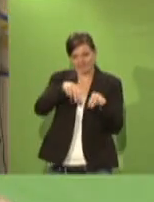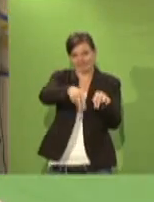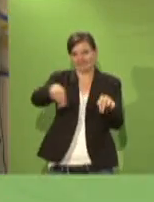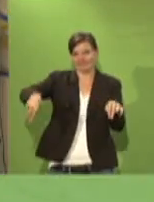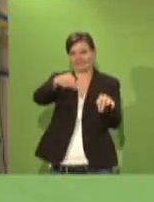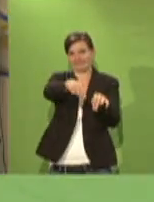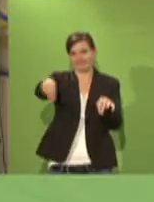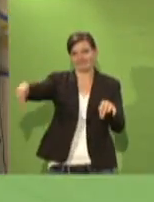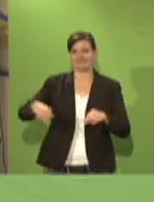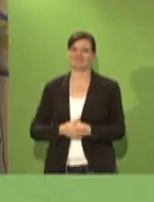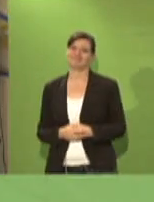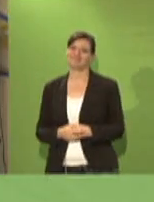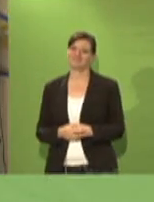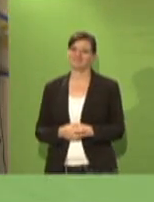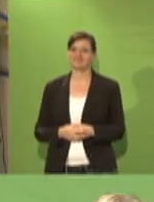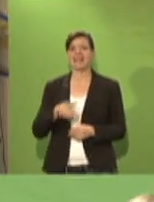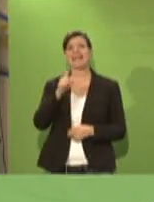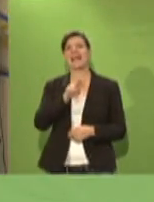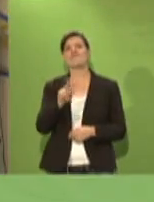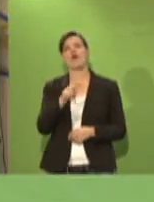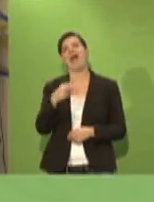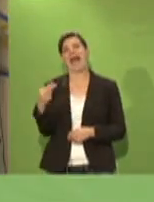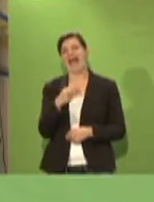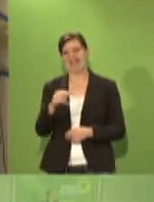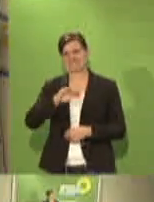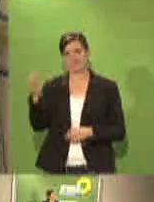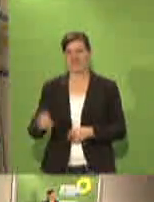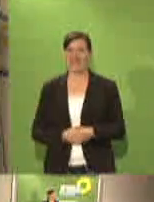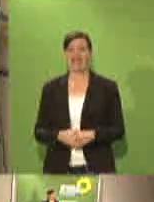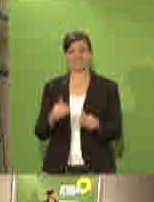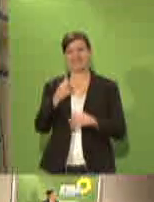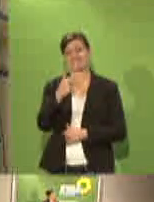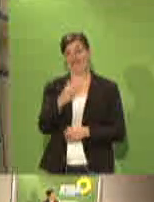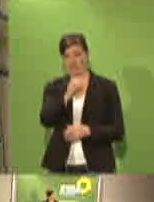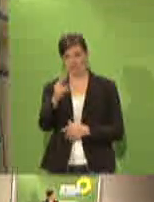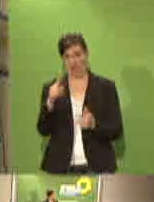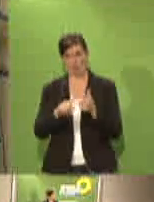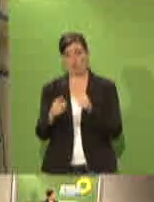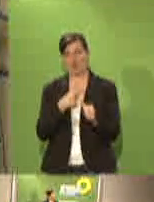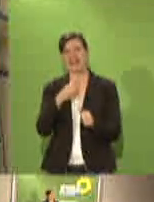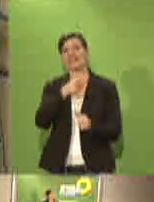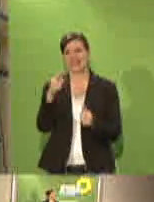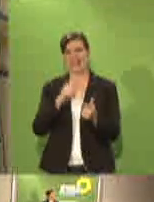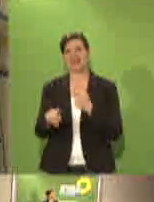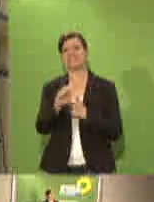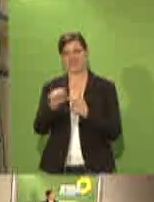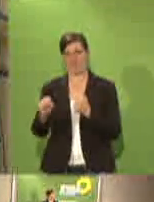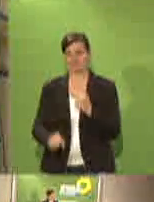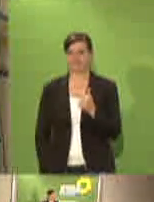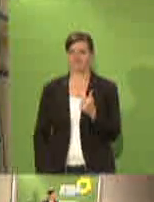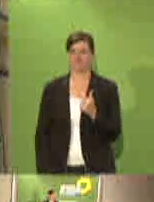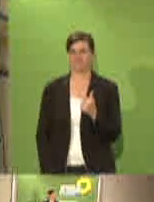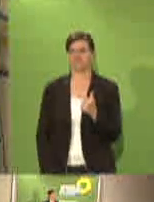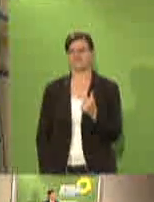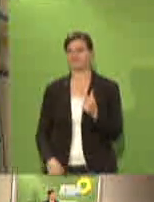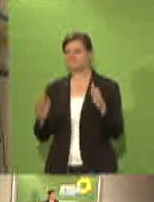das Rednerpult, kommen wir alle noch ein Stück nach vorne. KV Heinsberg wäre der Nächste. Mit zwei OVs, nämlich Gangelt und Selfkant.